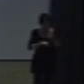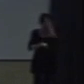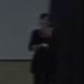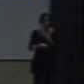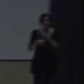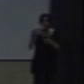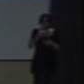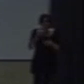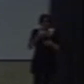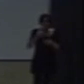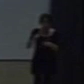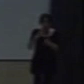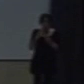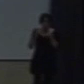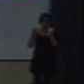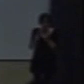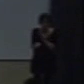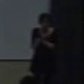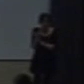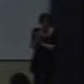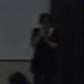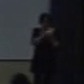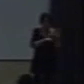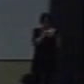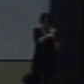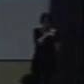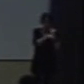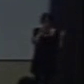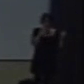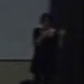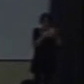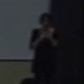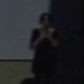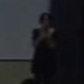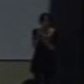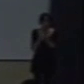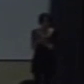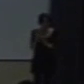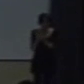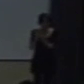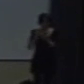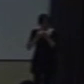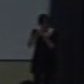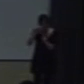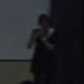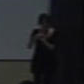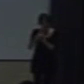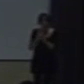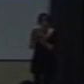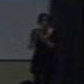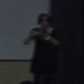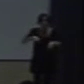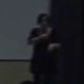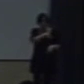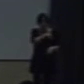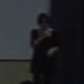el primer codi deontològic o codi ètic per periodistes i fet per periodistes que va haver-hi a l'estat espanyol.